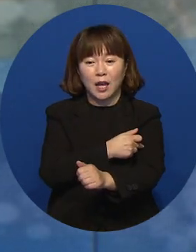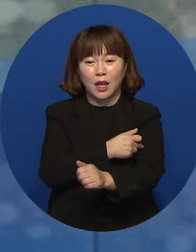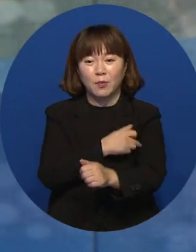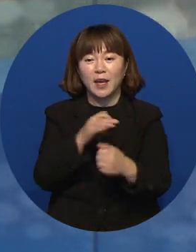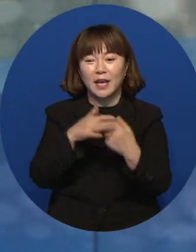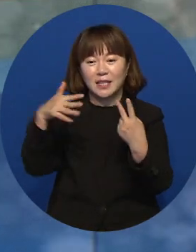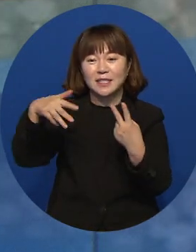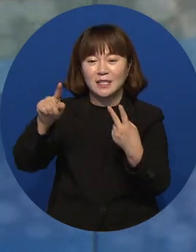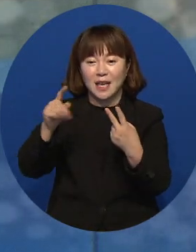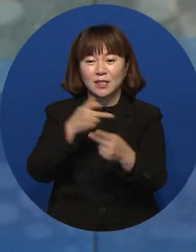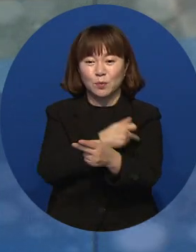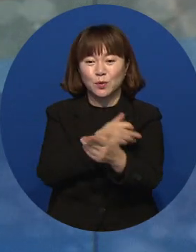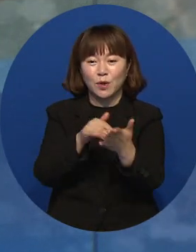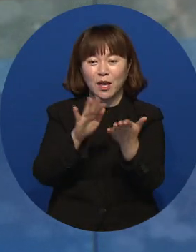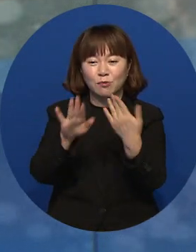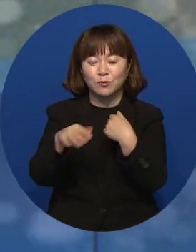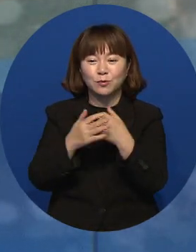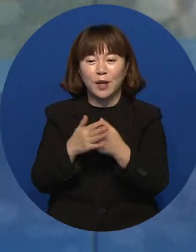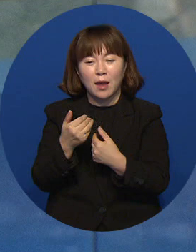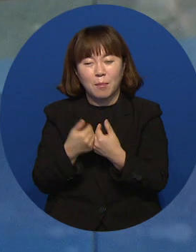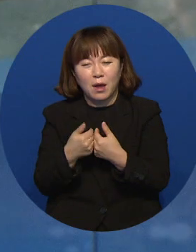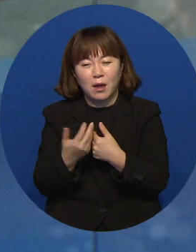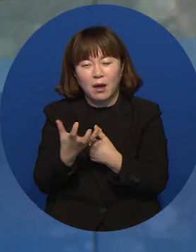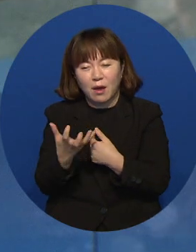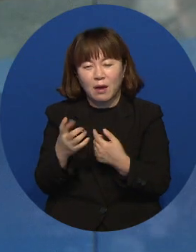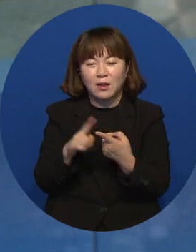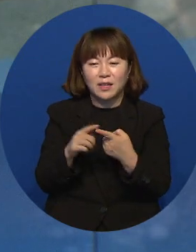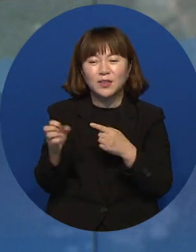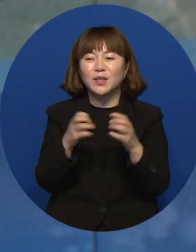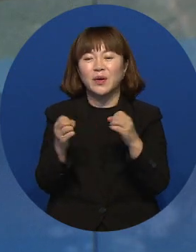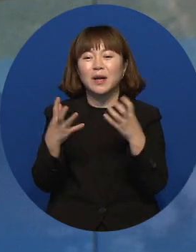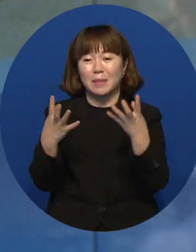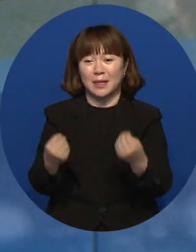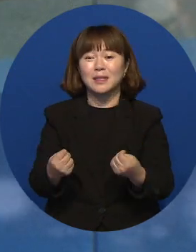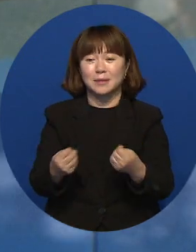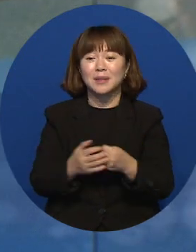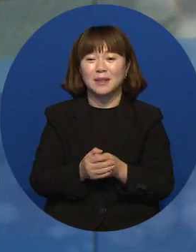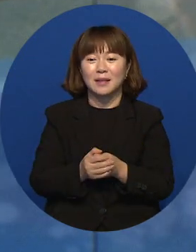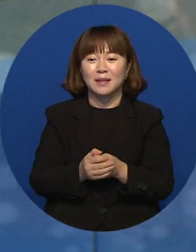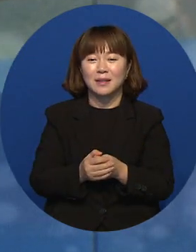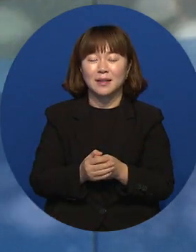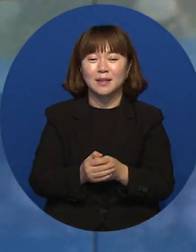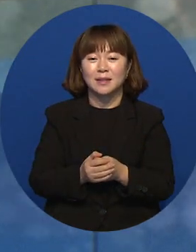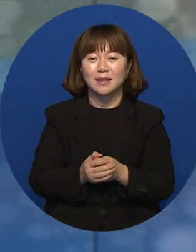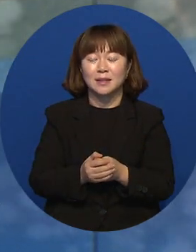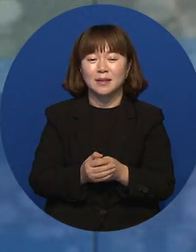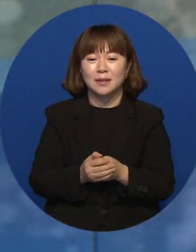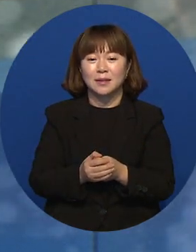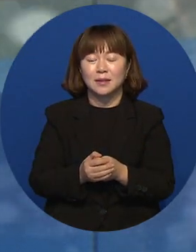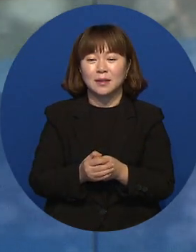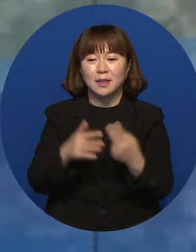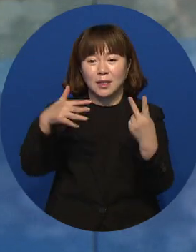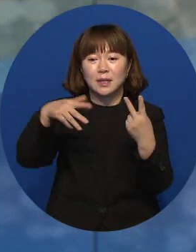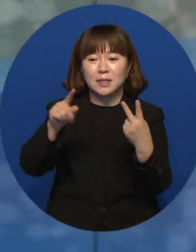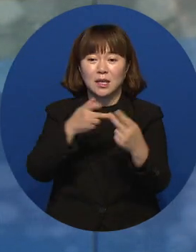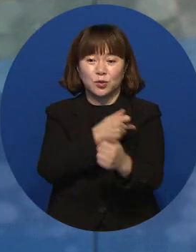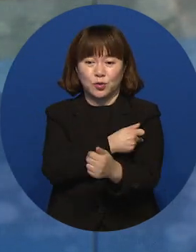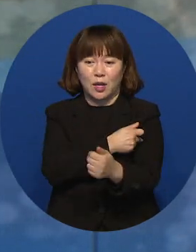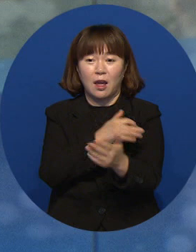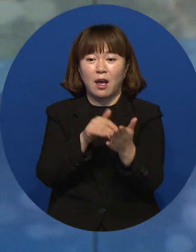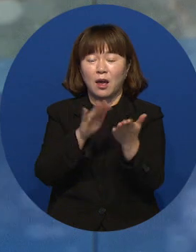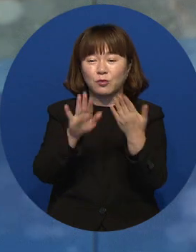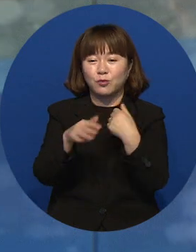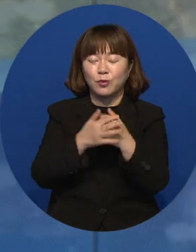굉장히 서로들 말씀해 많이 나눴습니다 어떤분은 2차 맞고 나서 굉장히 힘들어하고